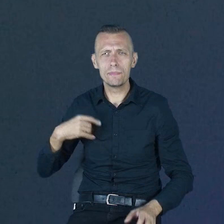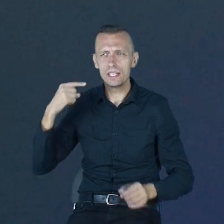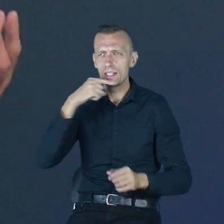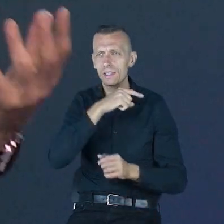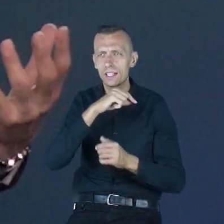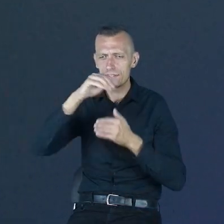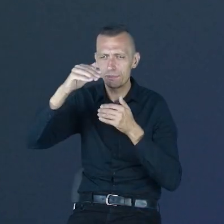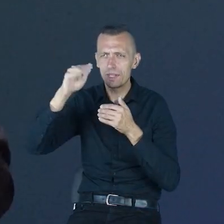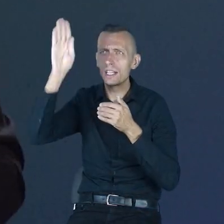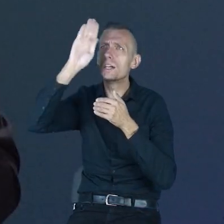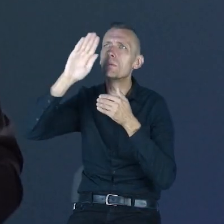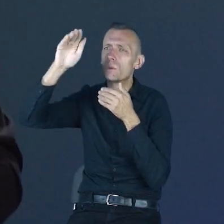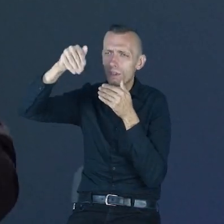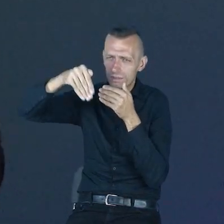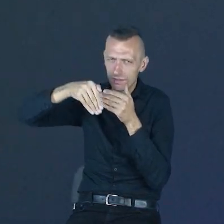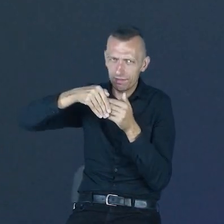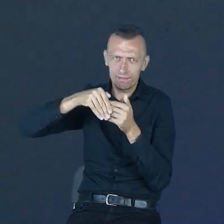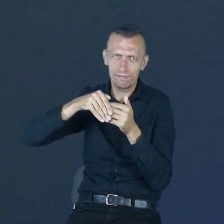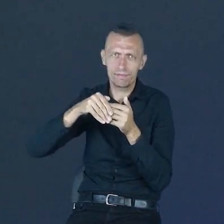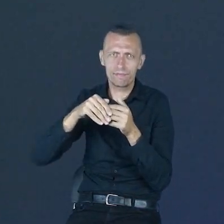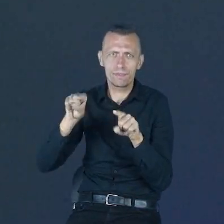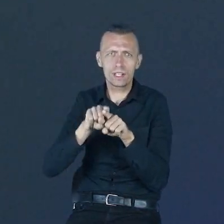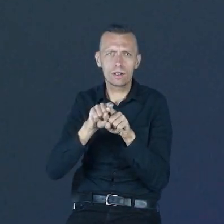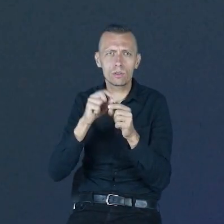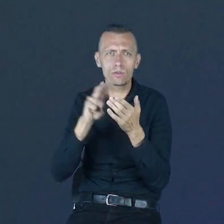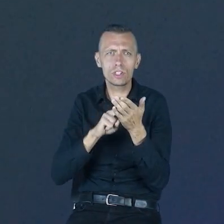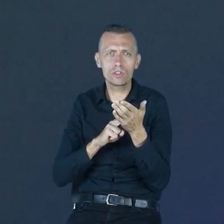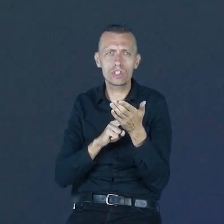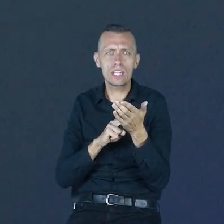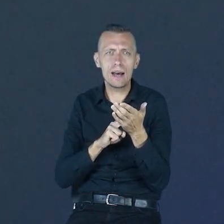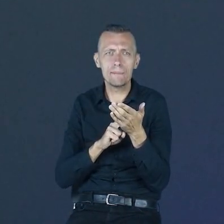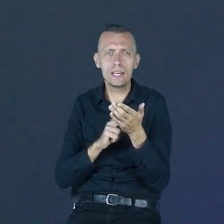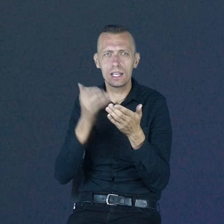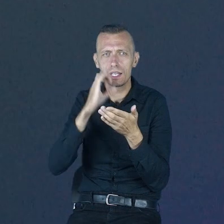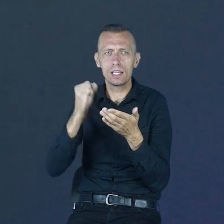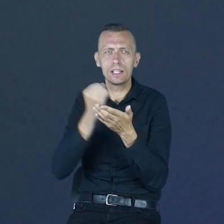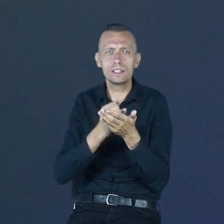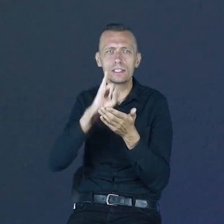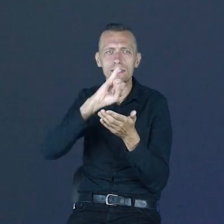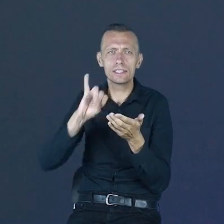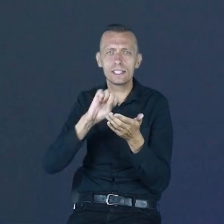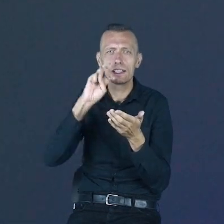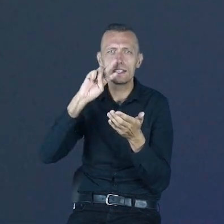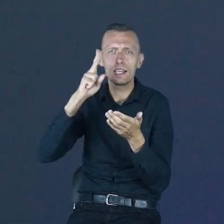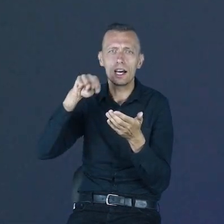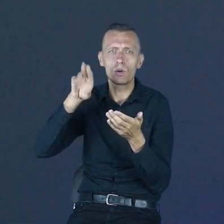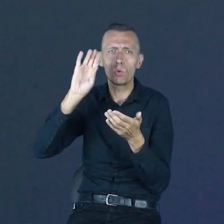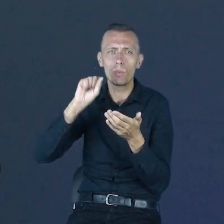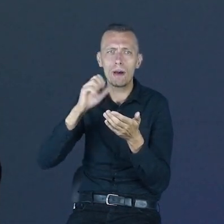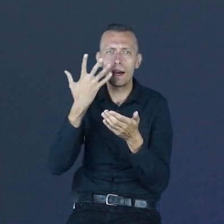ten pierwszy tekst czytany z listu Jakuba pokazuje takich 5 różnych rzeczy. Po pierwsze,